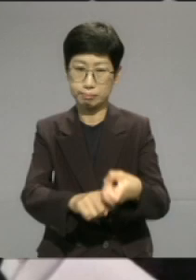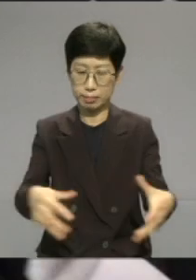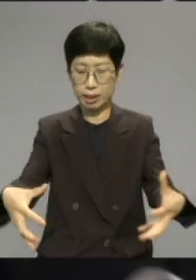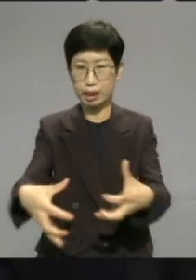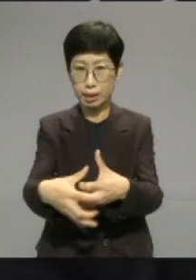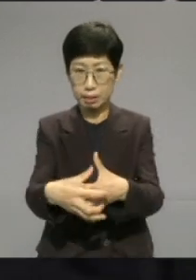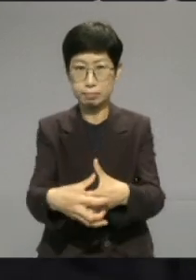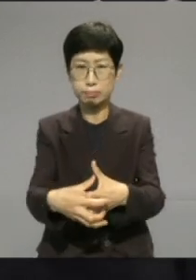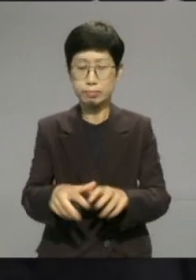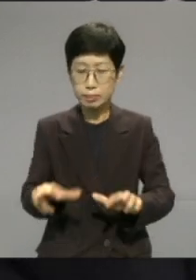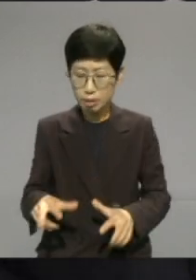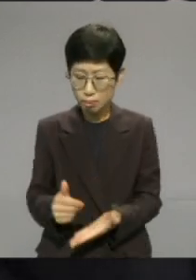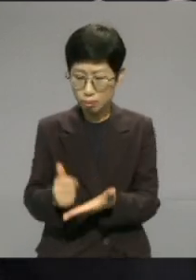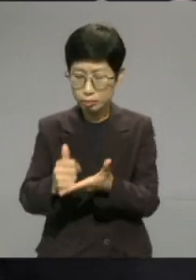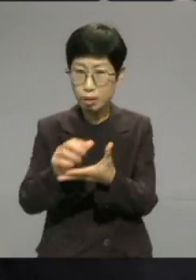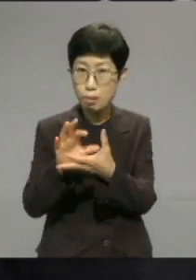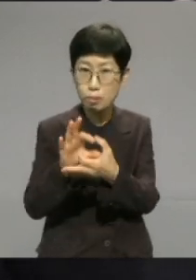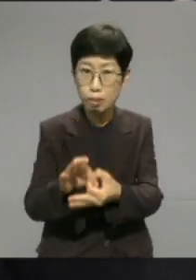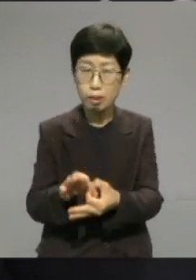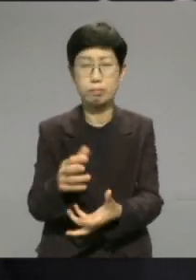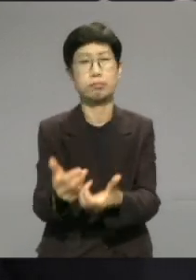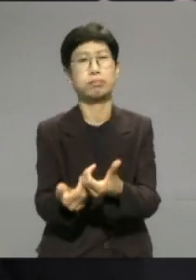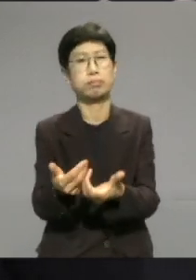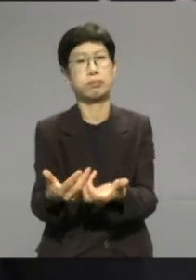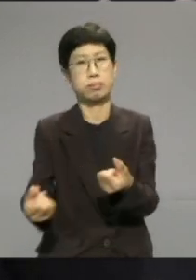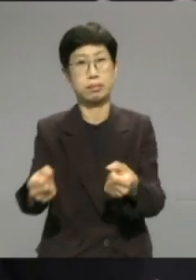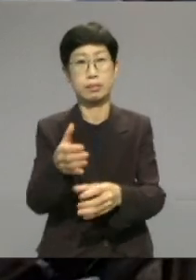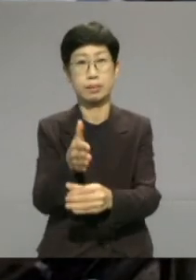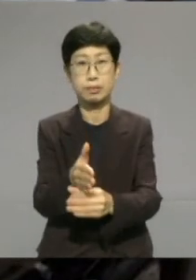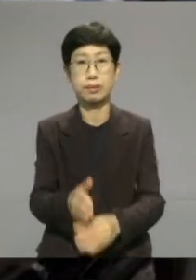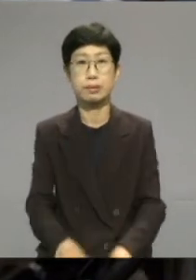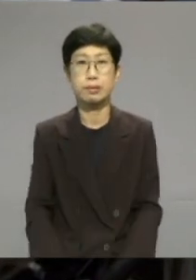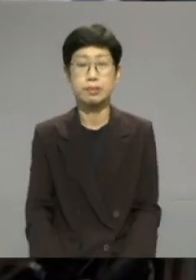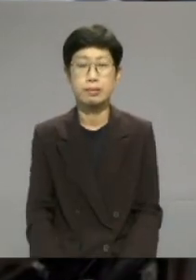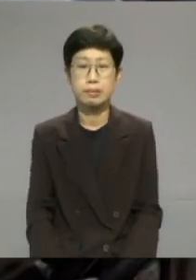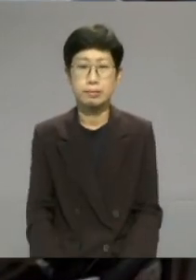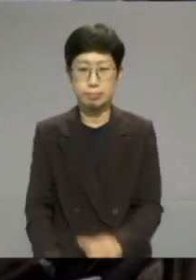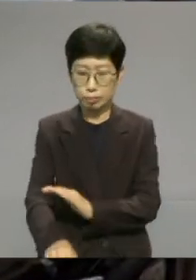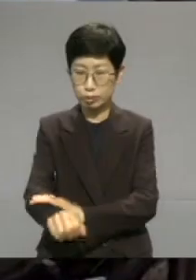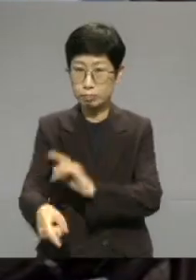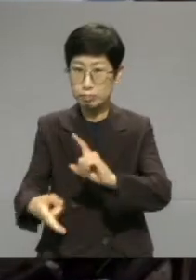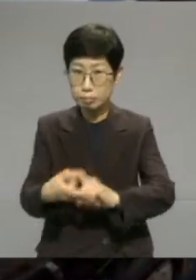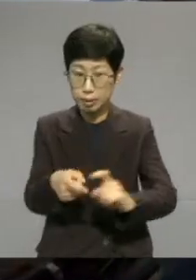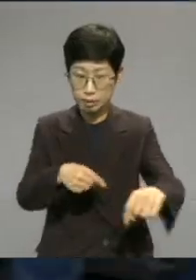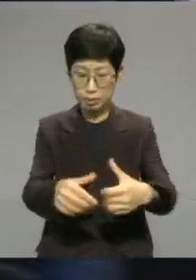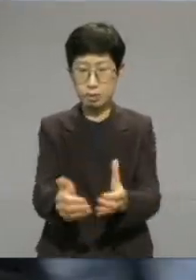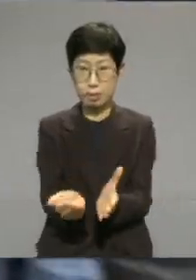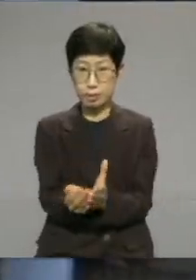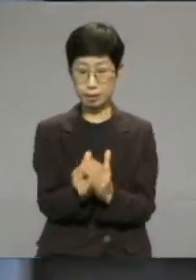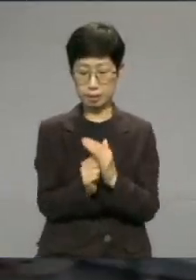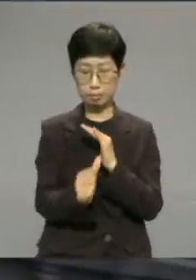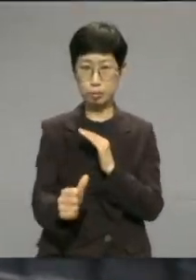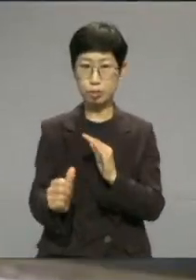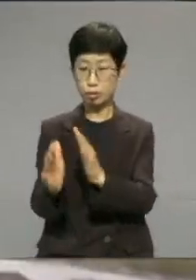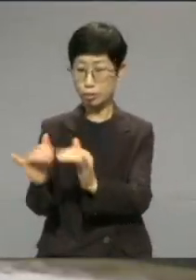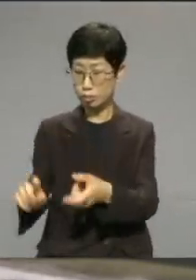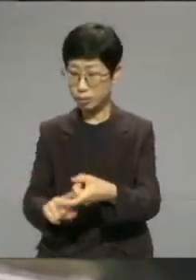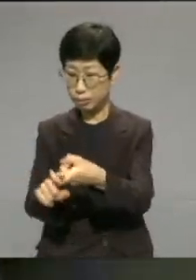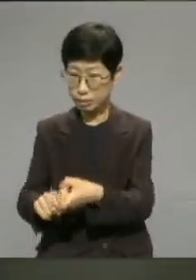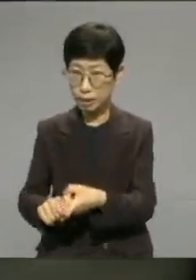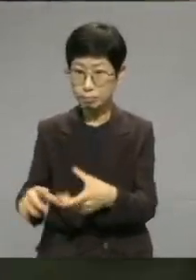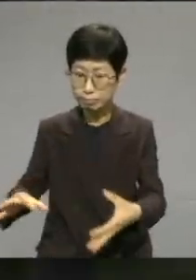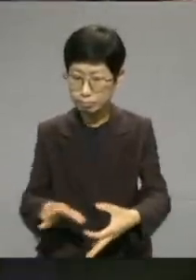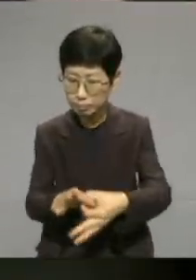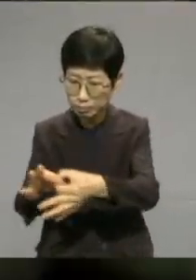현재 공천 문제를 놓고 균열 양상을 보이고 있습니다. 우파 정당도 당대표가 국민연합과 연대를